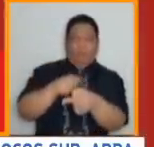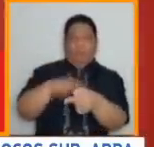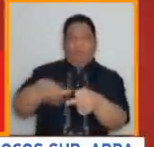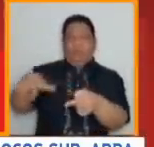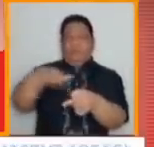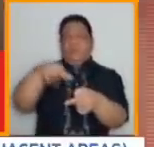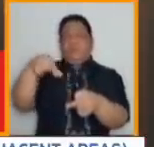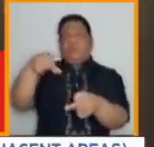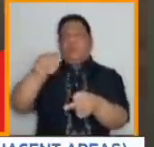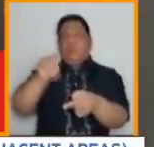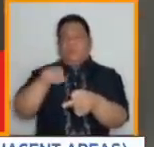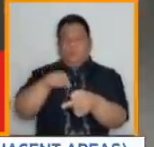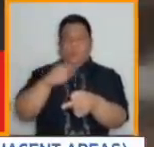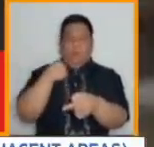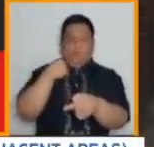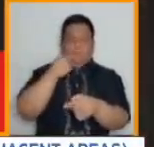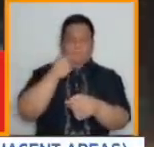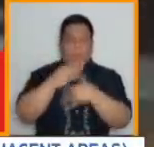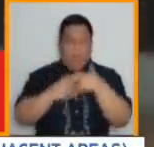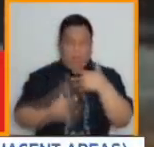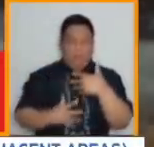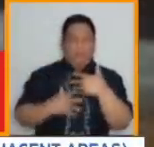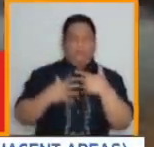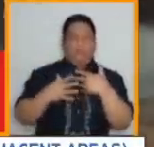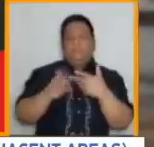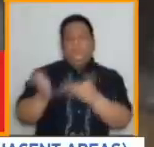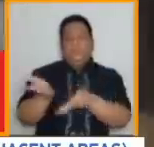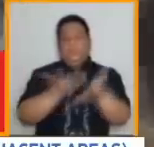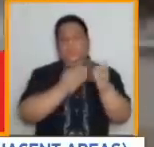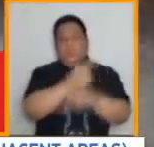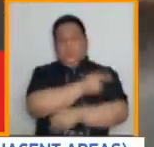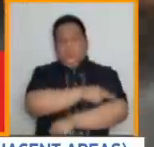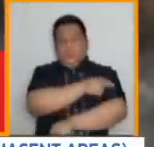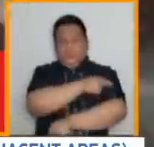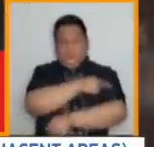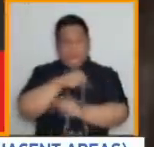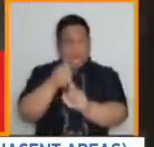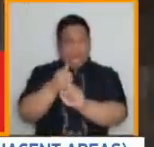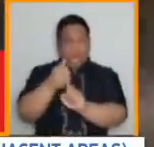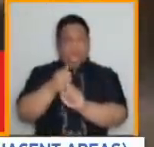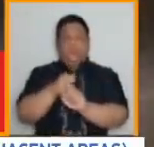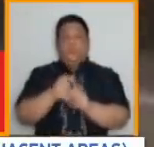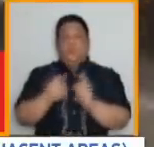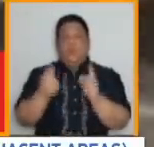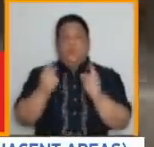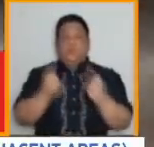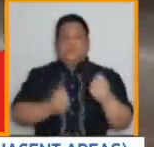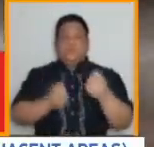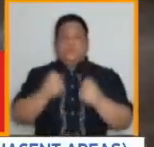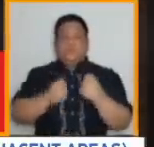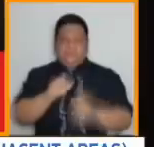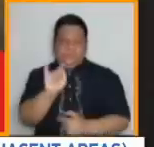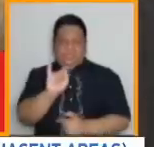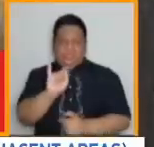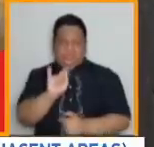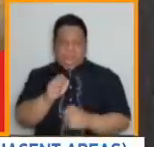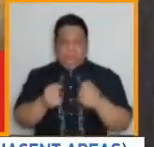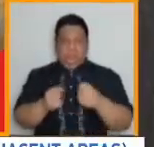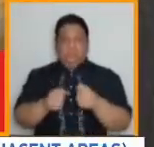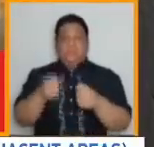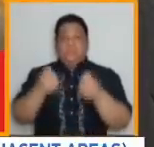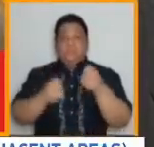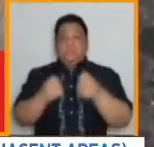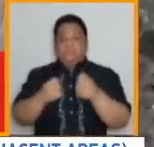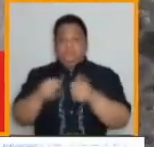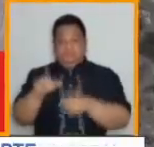siyang isinugod sa ospital. Ang lalaki ay driver pala ng taxi na sumalpok sa ilang concrete barrier. Sa lakas